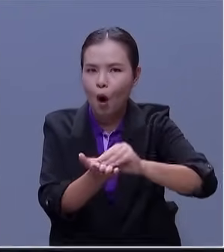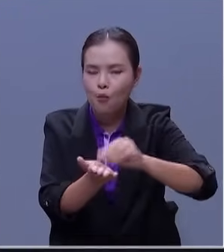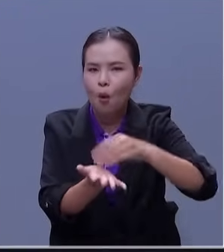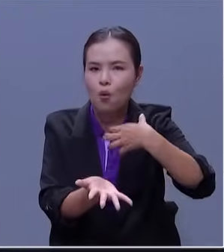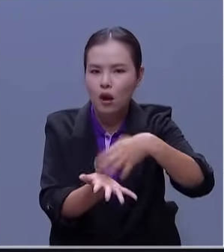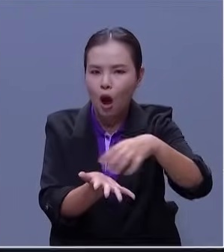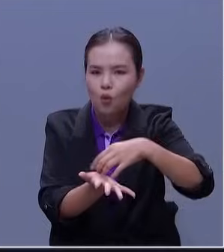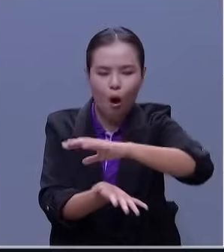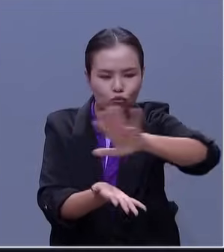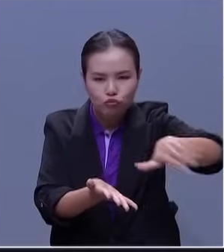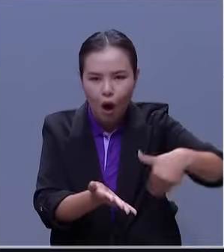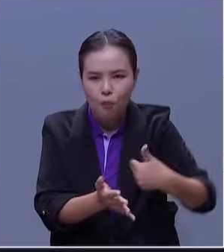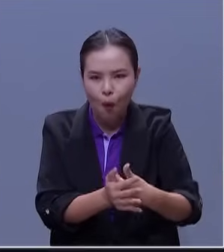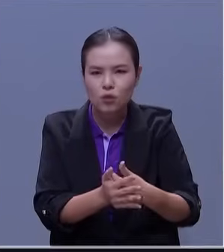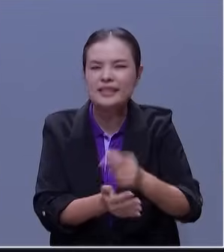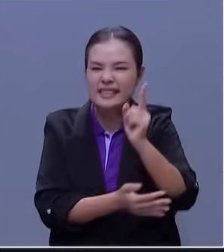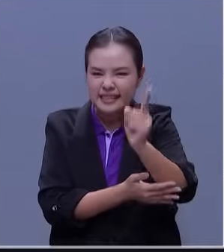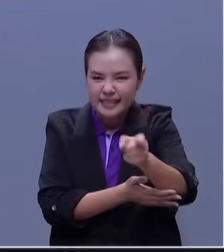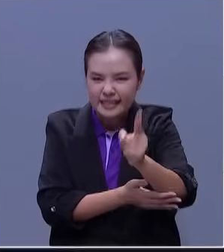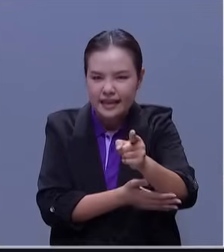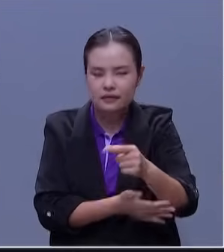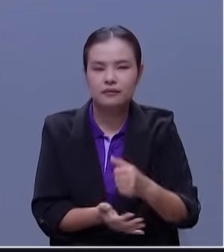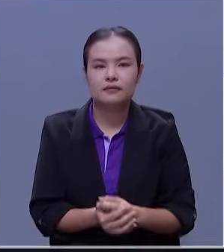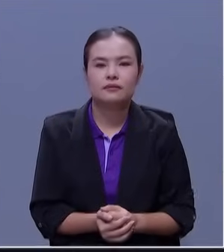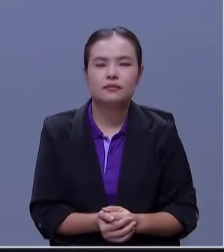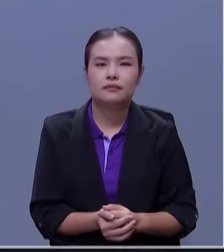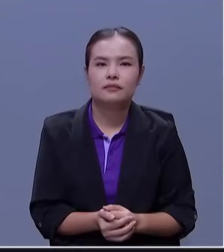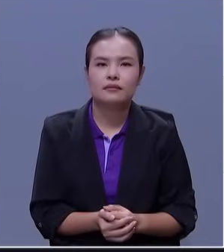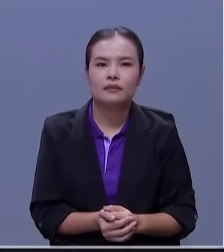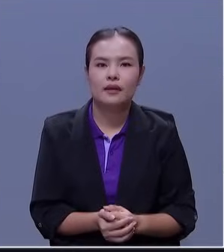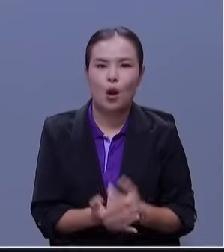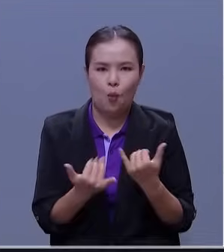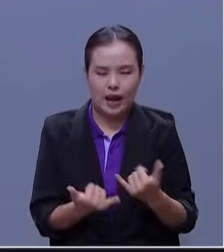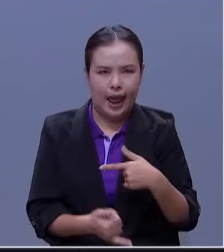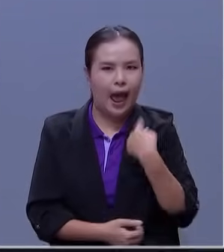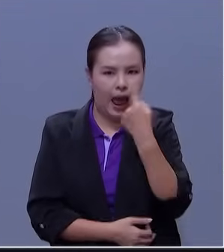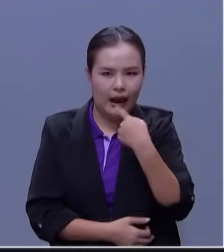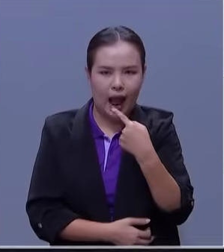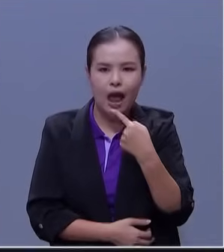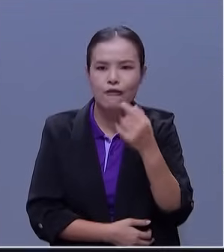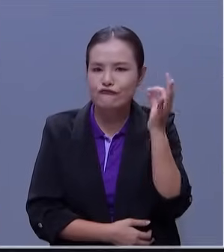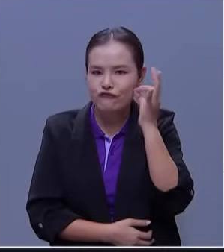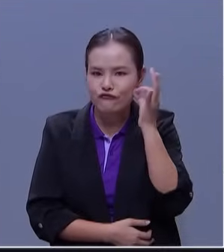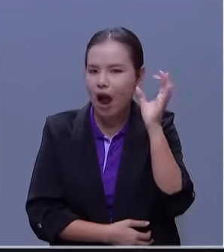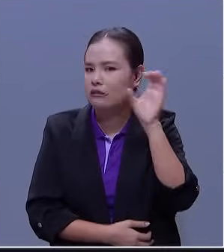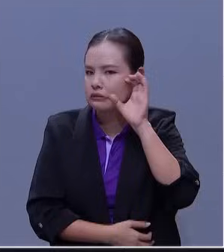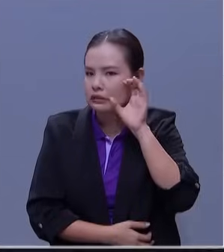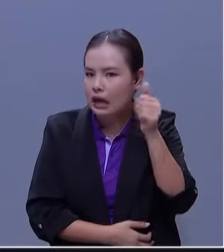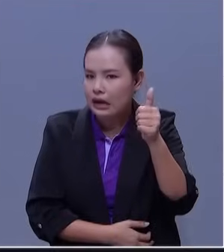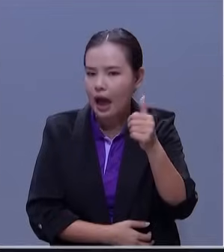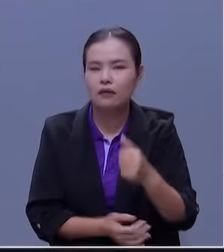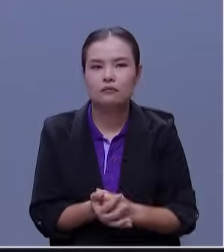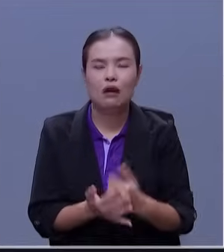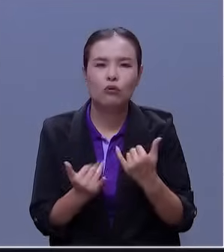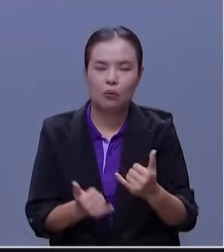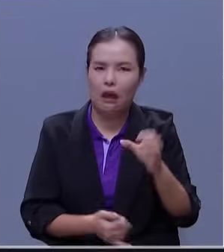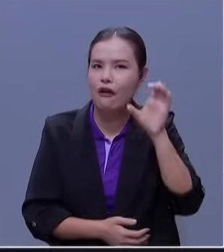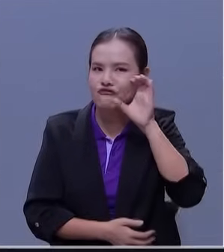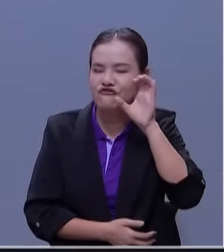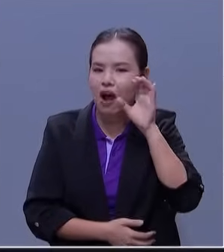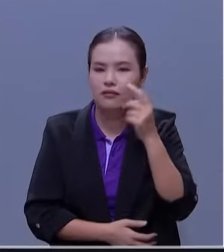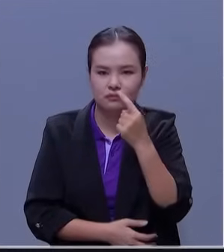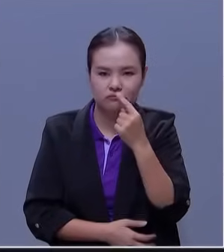าเป็นความจริงที่ไม่มีใครรับฟังผมเชื่อว่าวันนี้ใครๆก็รับฟังเขาครับดังขนาดนี้ใครๆก็รับฟังดังนั้